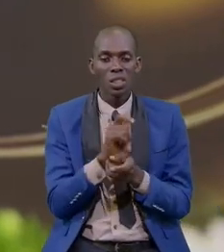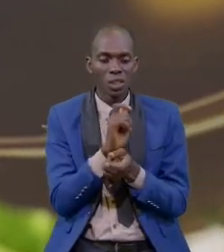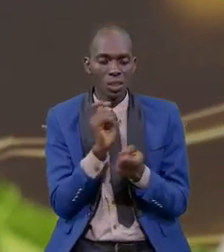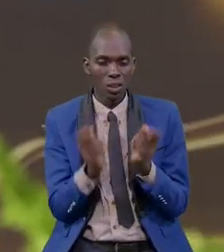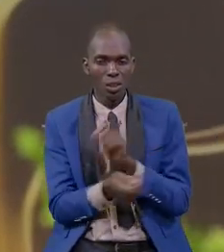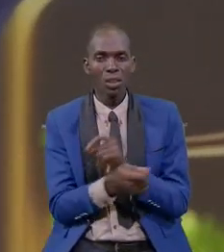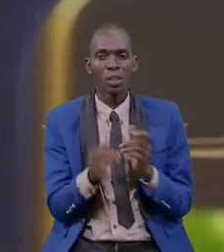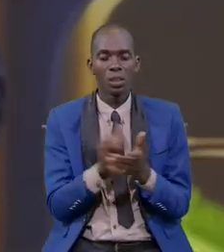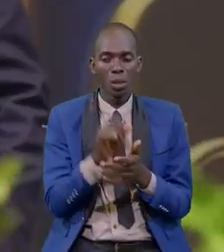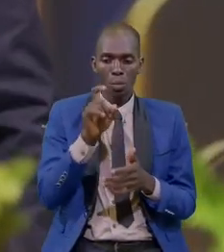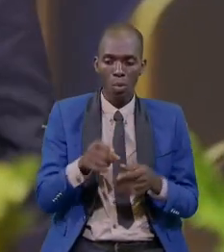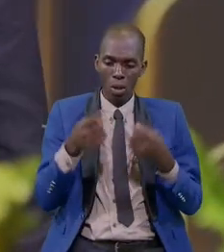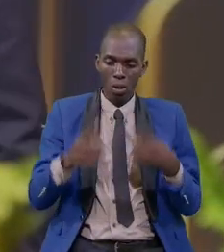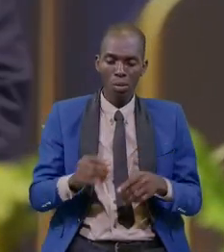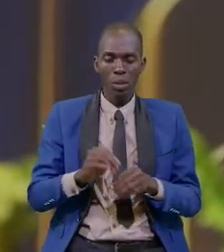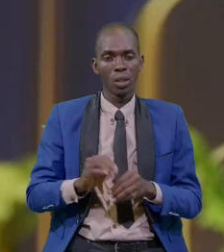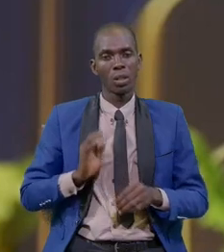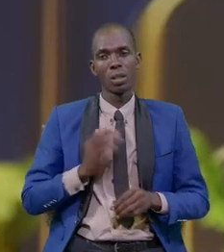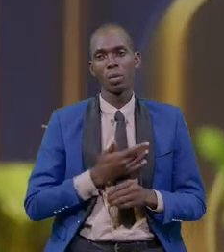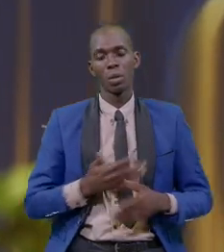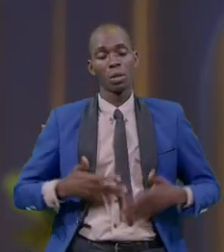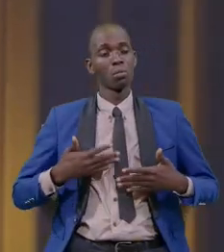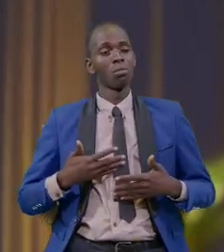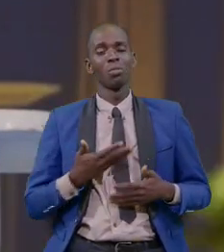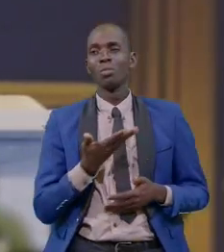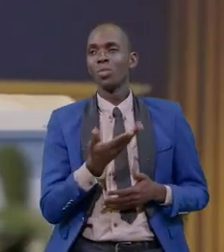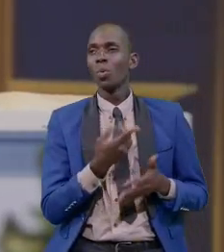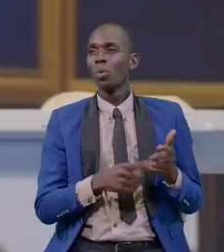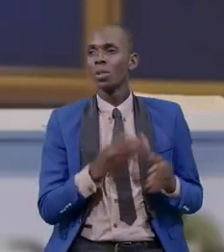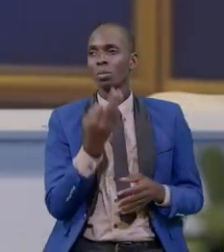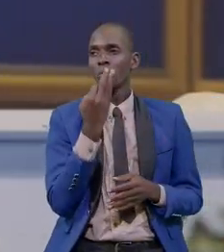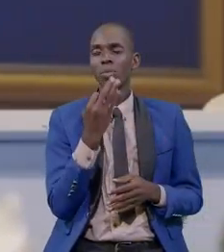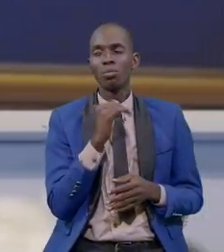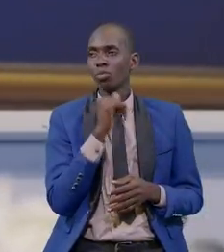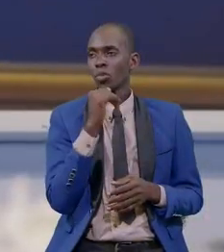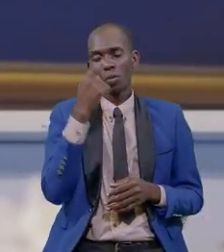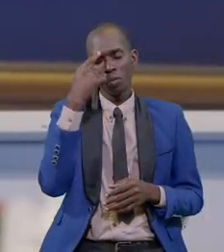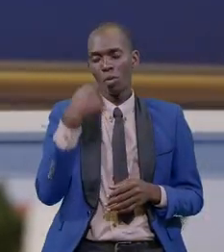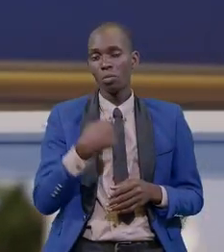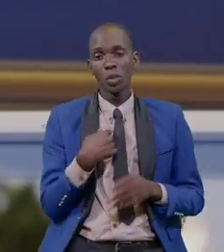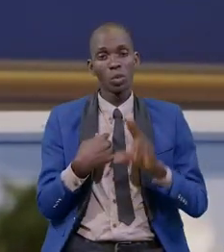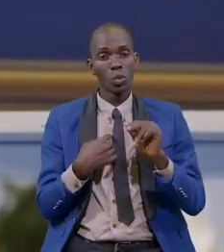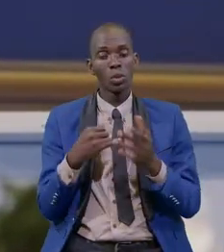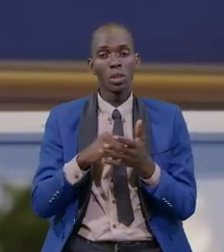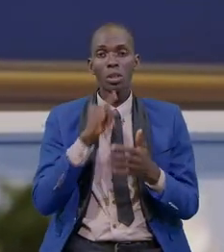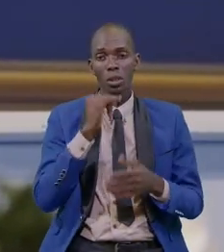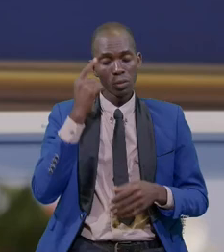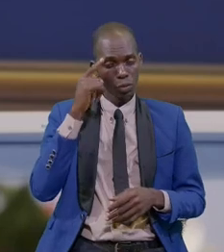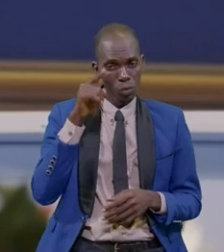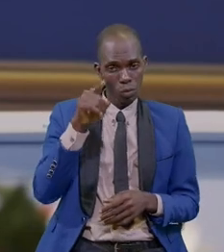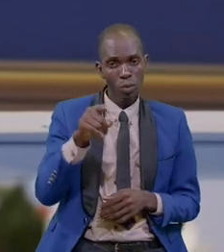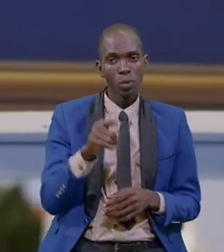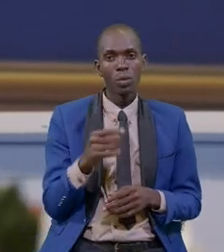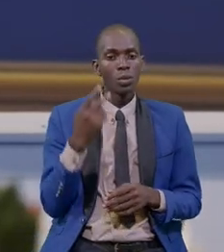doit arriver dans nos vies. Et il dit, ça ne me concerne pas. Cela te concerne. Est-ce que tu utilises la